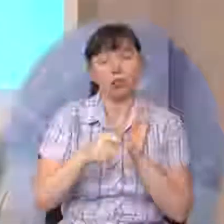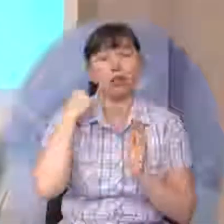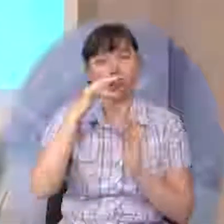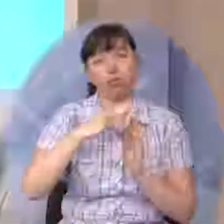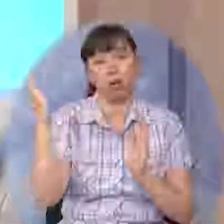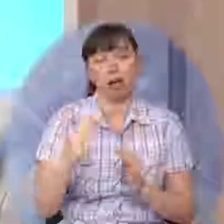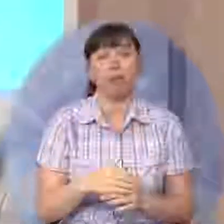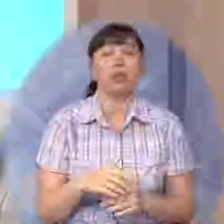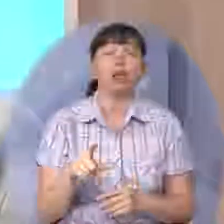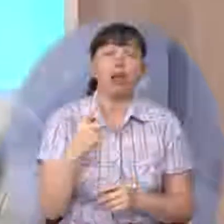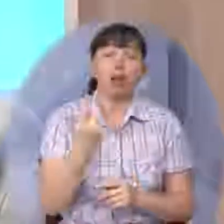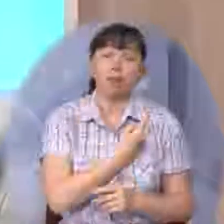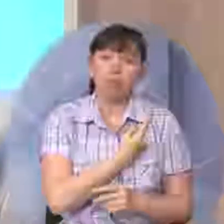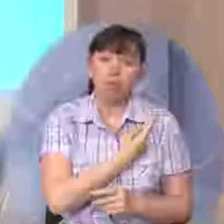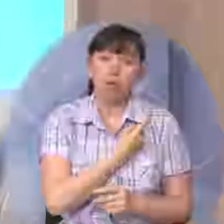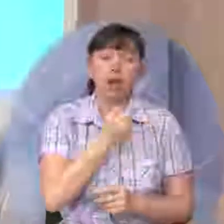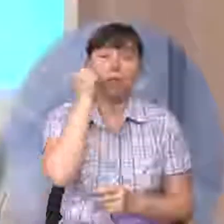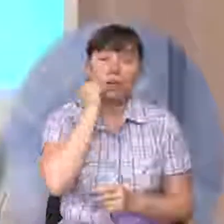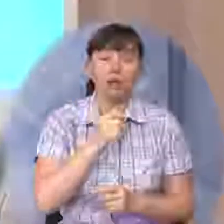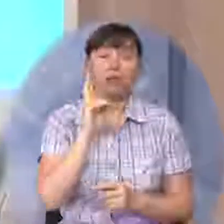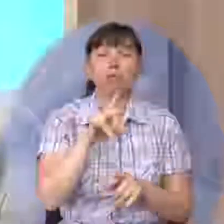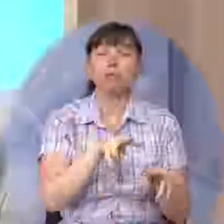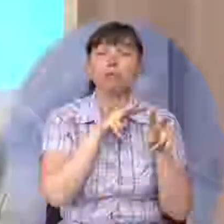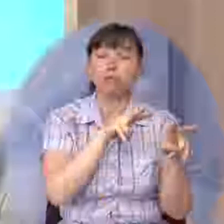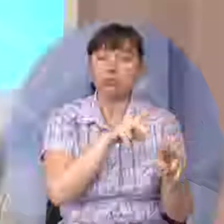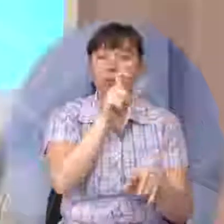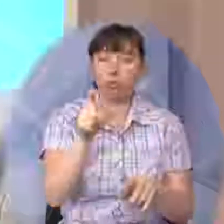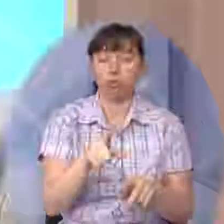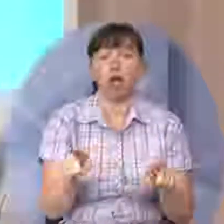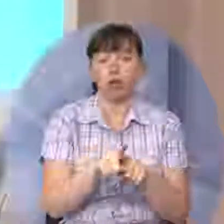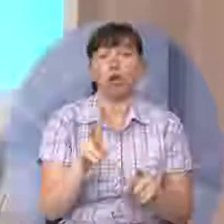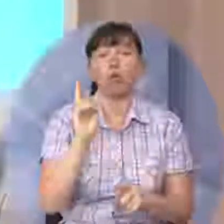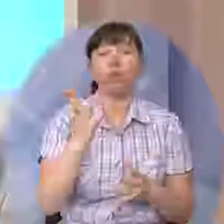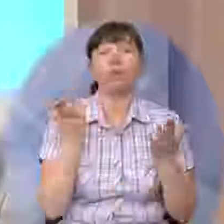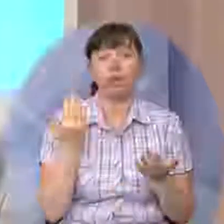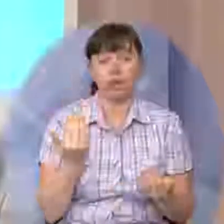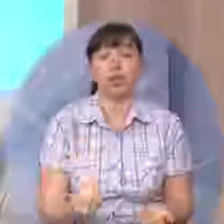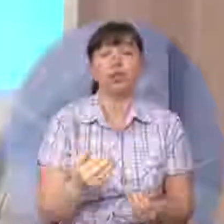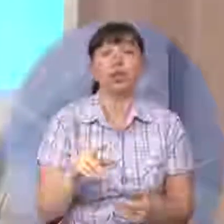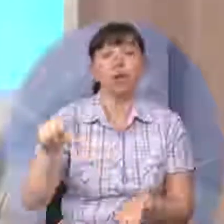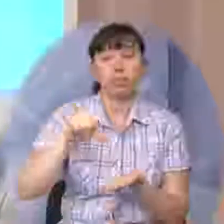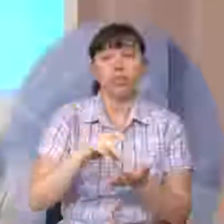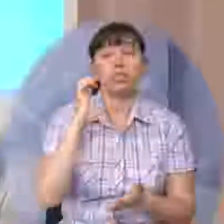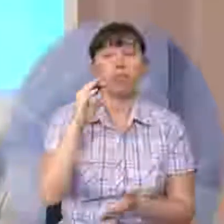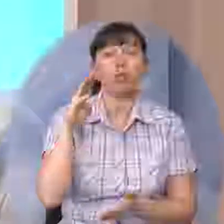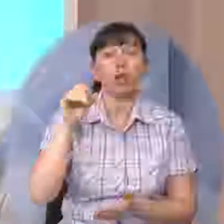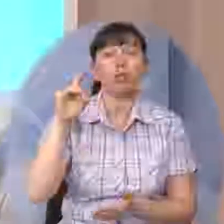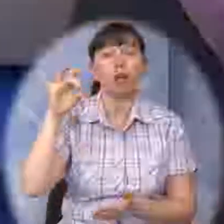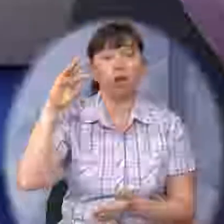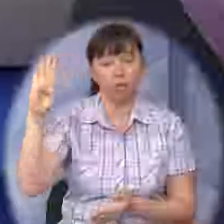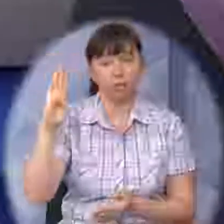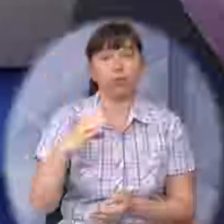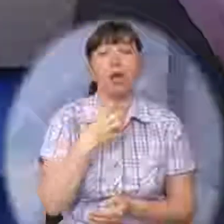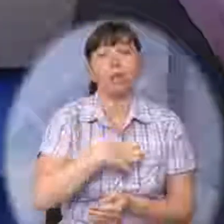despre bătrânii și bătrânii singuratici în grija cui rămân, așa cum este. La emisiune participă Simeon Tatarov, primarul orașului